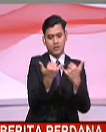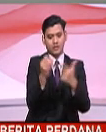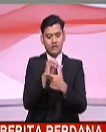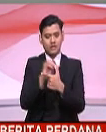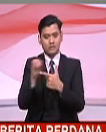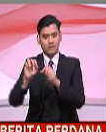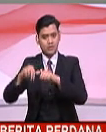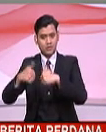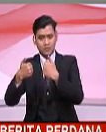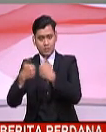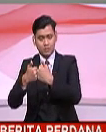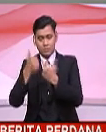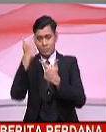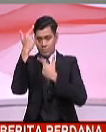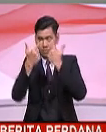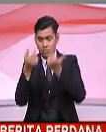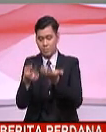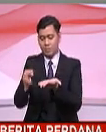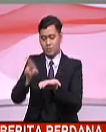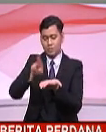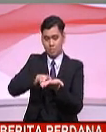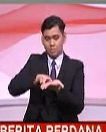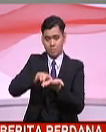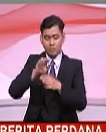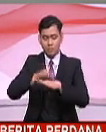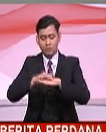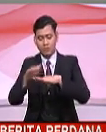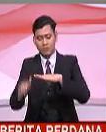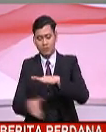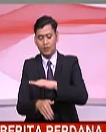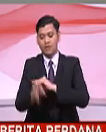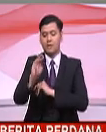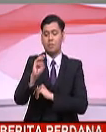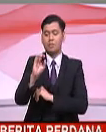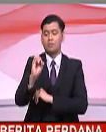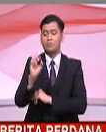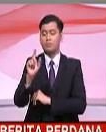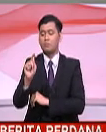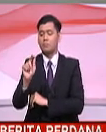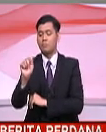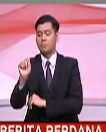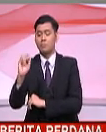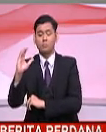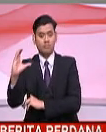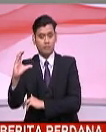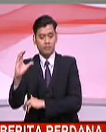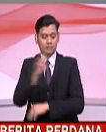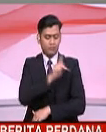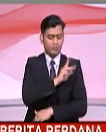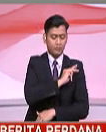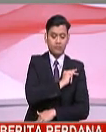ejen pelancongan yang berdaftar dengan MOTEX ataupun Kementerian Pelancongan.